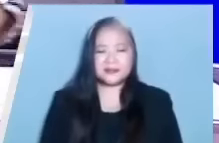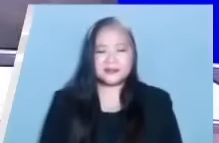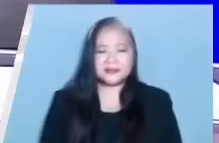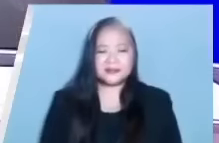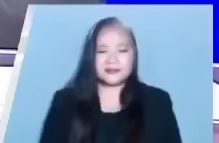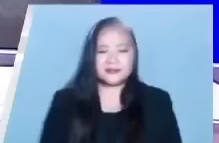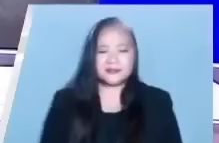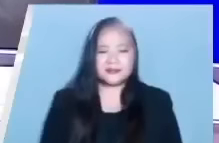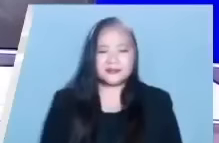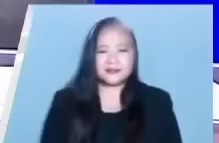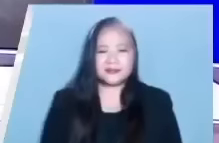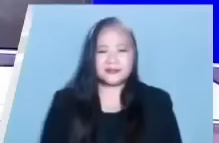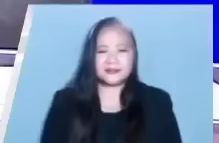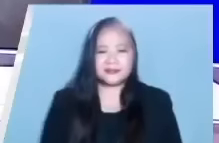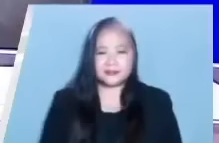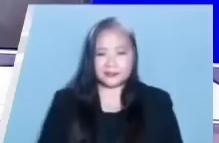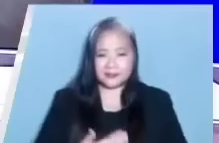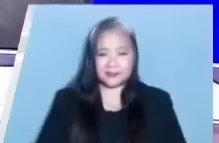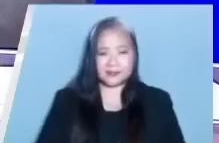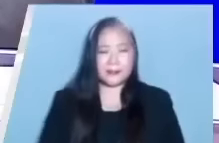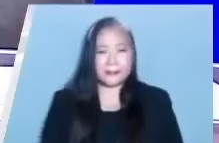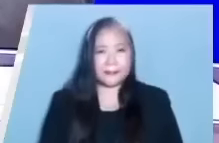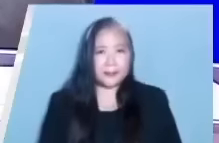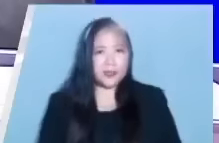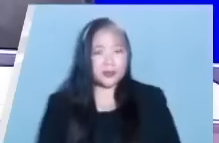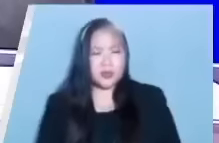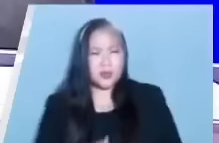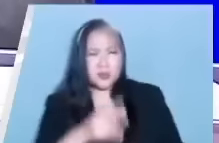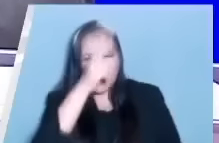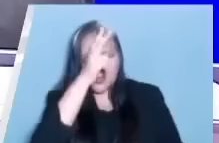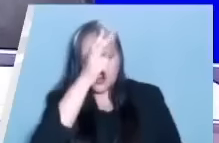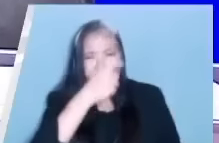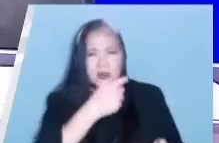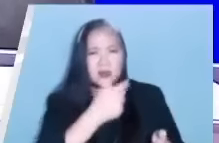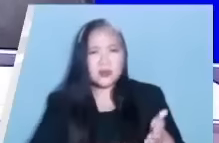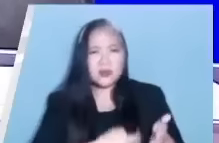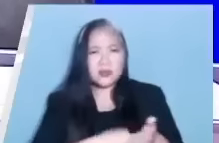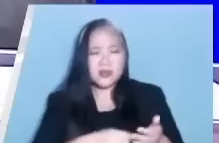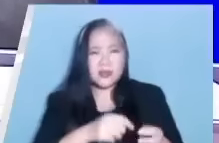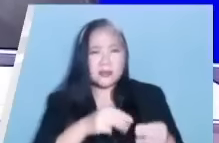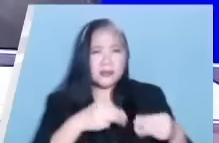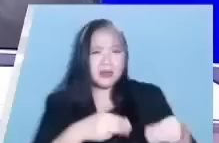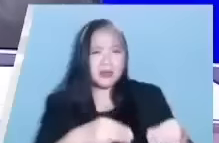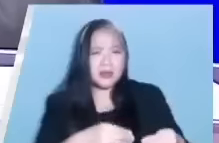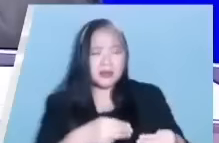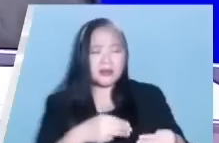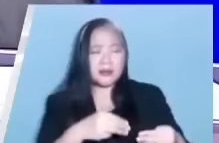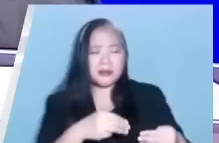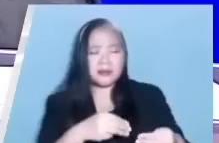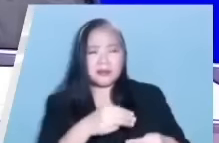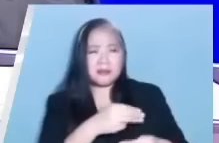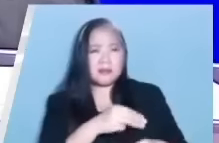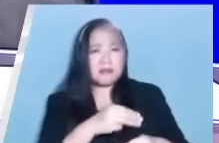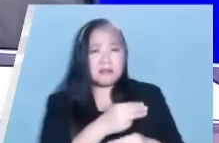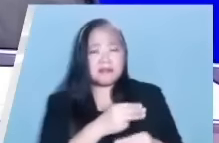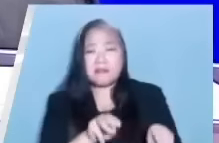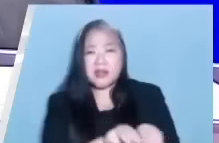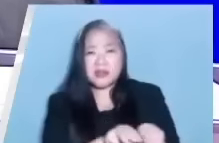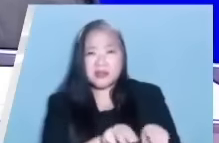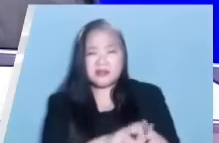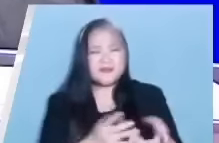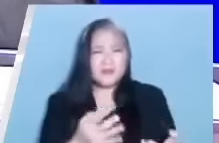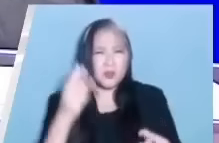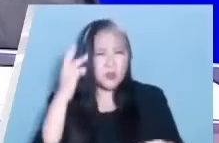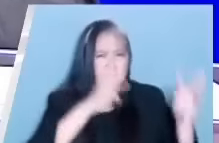Patungal ang beta ng manok sa Marikina Market, pinaambahan ng ilang nagtitinda na lalo pang maapektuhan ang kanilang kita dahil posible raw